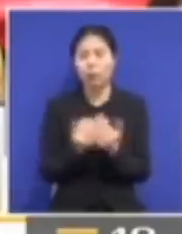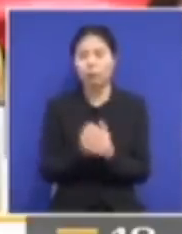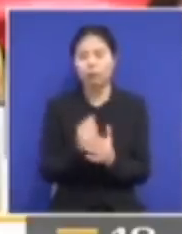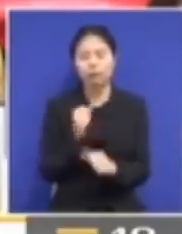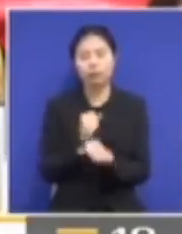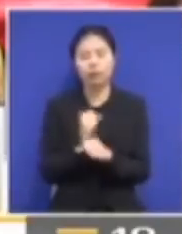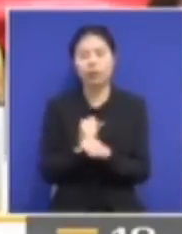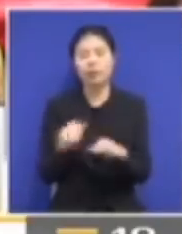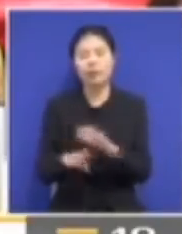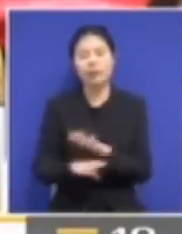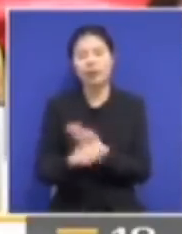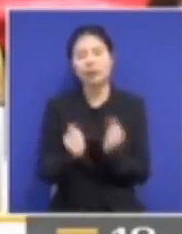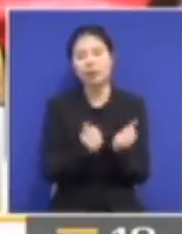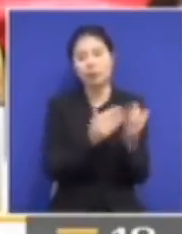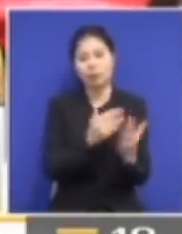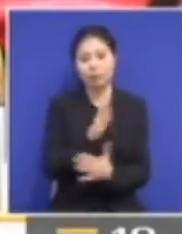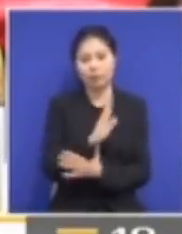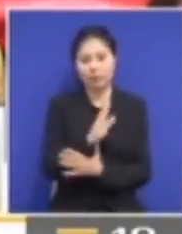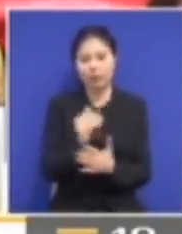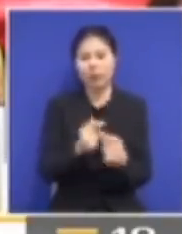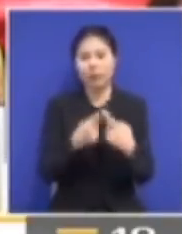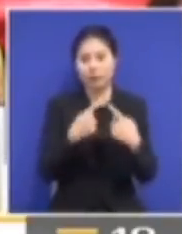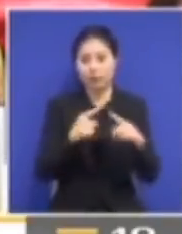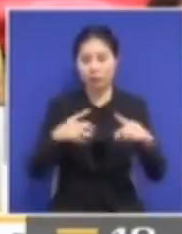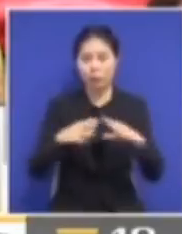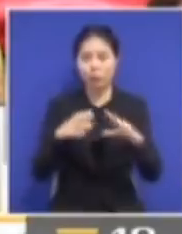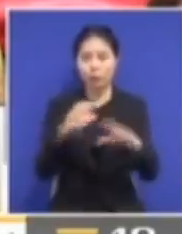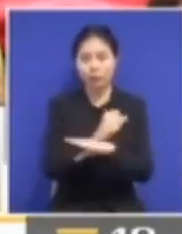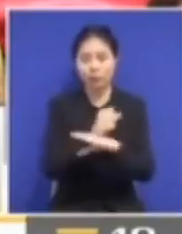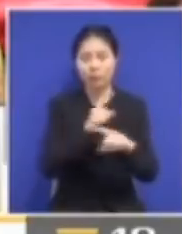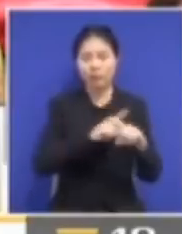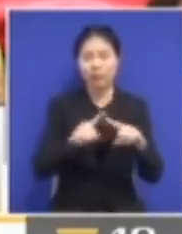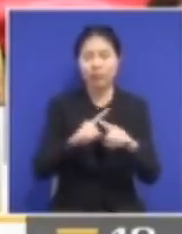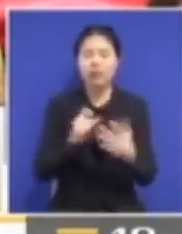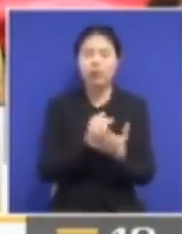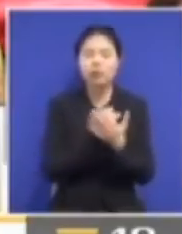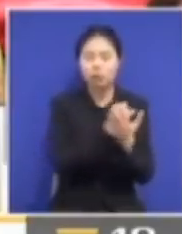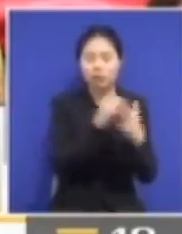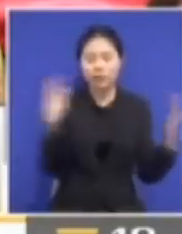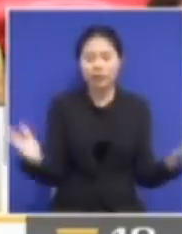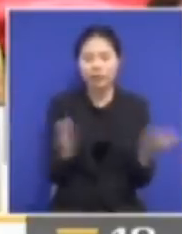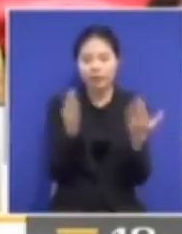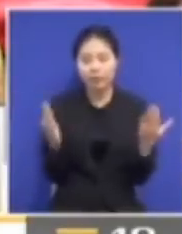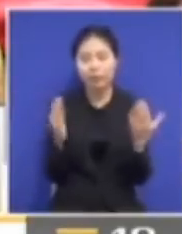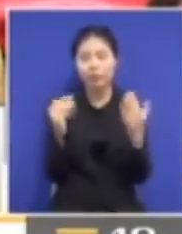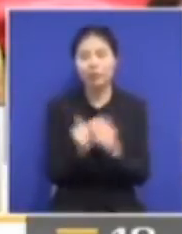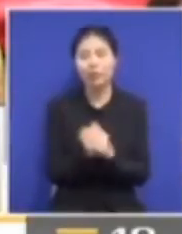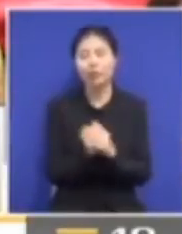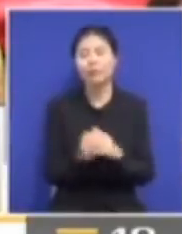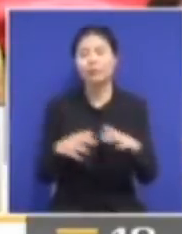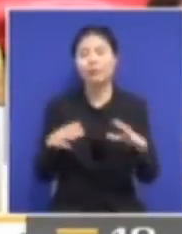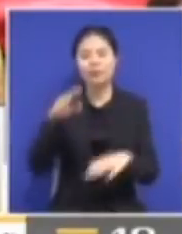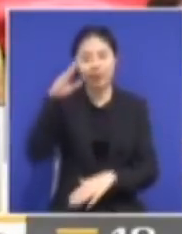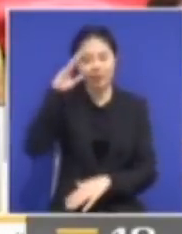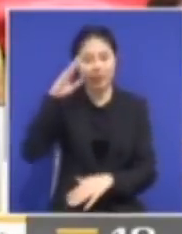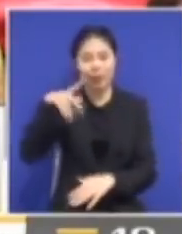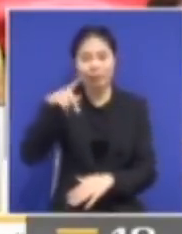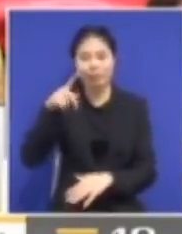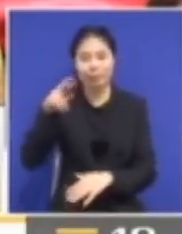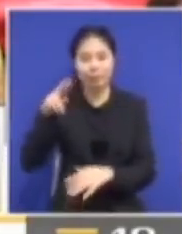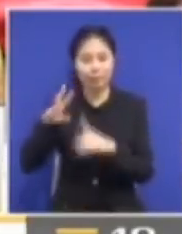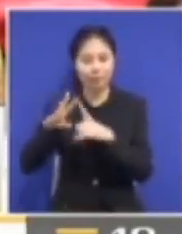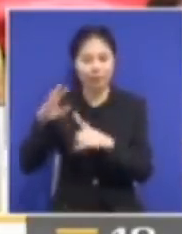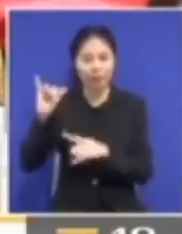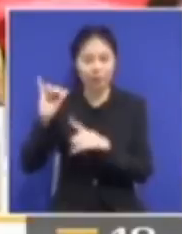ายหรือช่วยหรือพรรคการเมืองพรรคหนึ่งช่วยโดยคุณประยุทธ์หรือไม่ตอนนี้ยังไม่ยุตินะครับนะครับแ